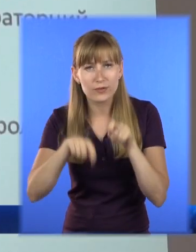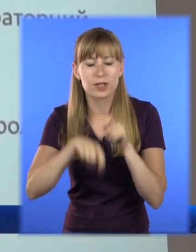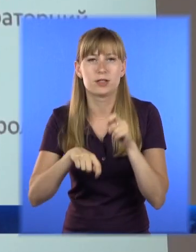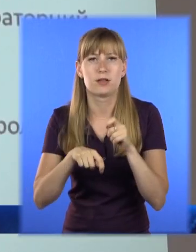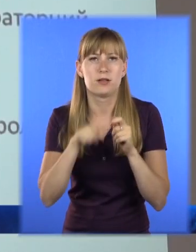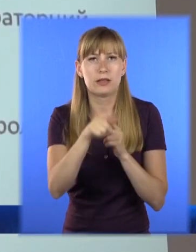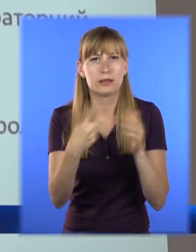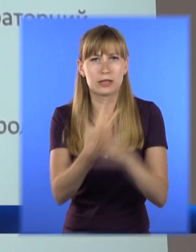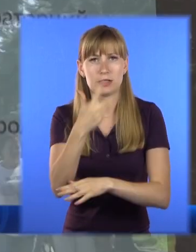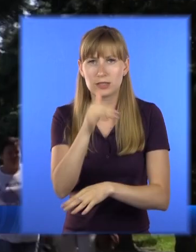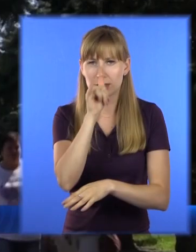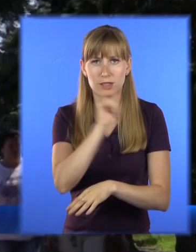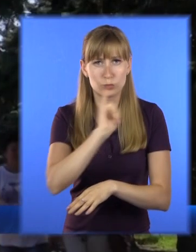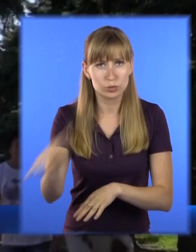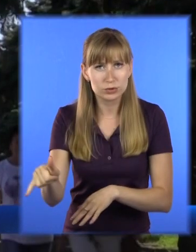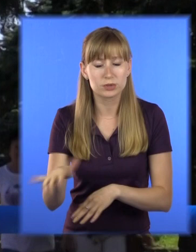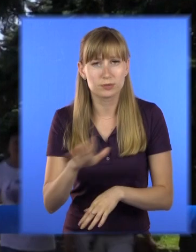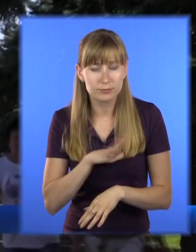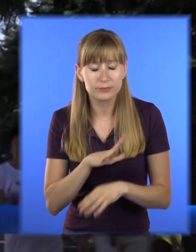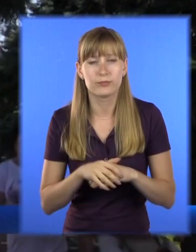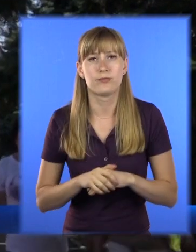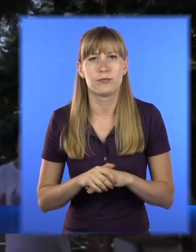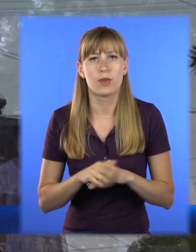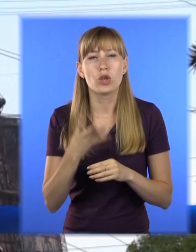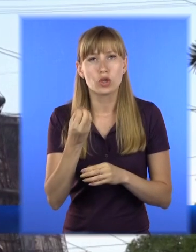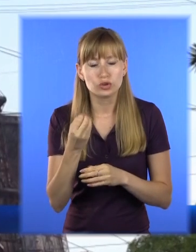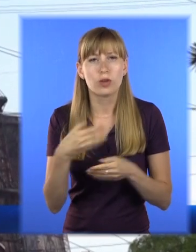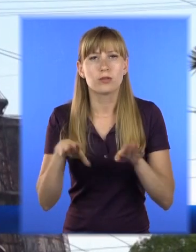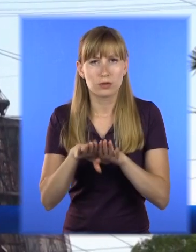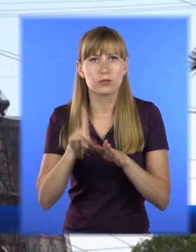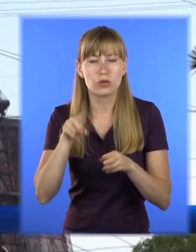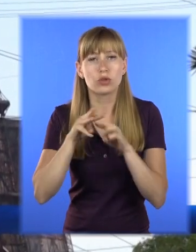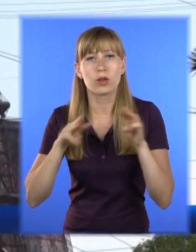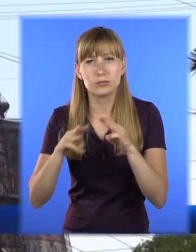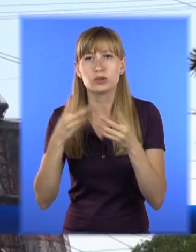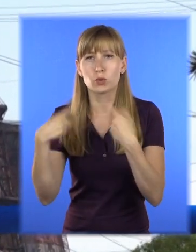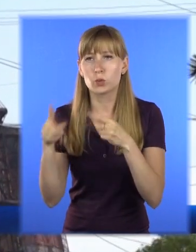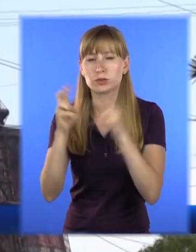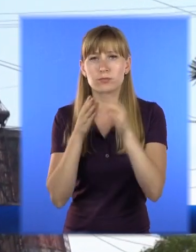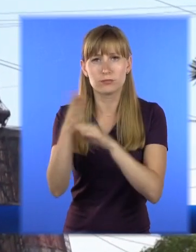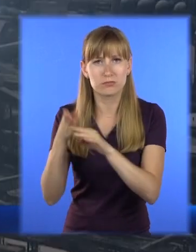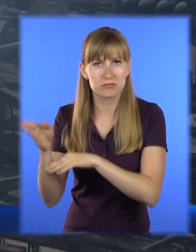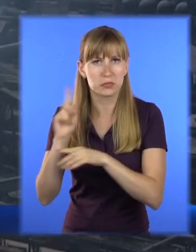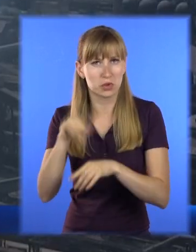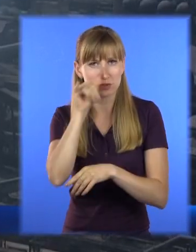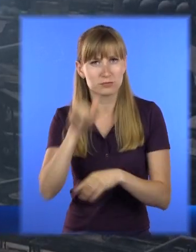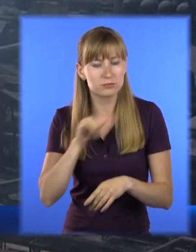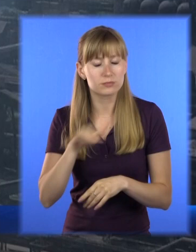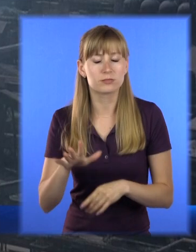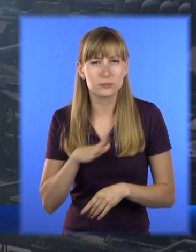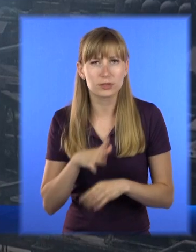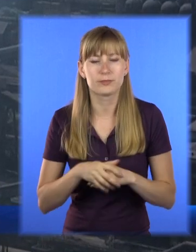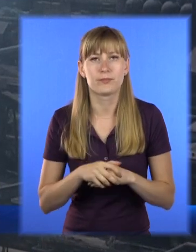ArcelorMittal екологічну інспекцію тричі не пустили. Така ж ситуація повторилася ще з деякими підприємствами міста.